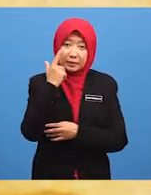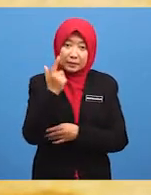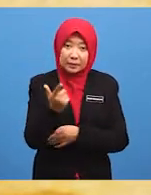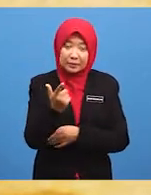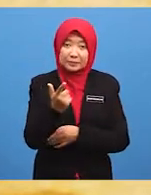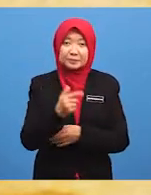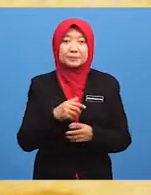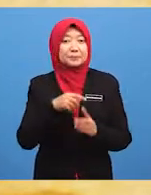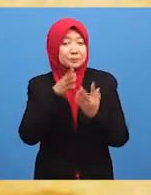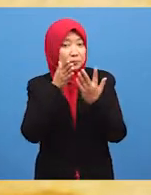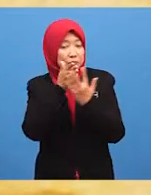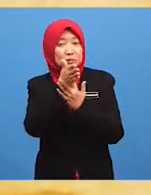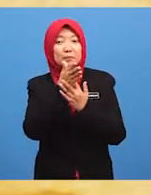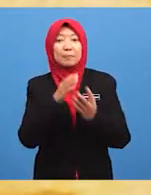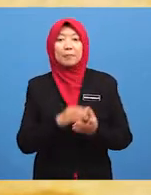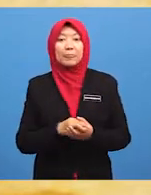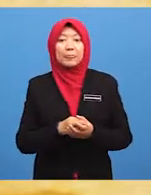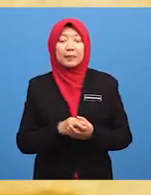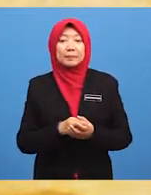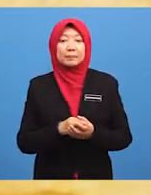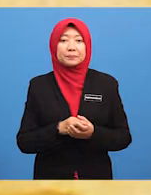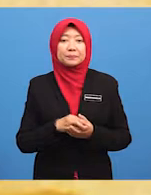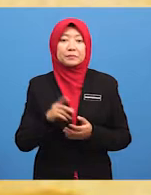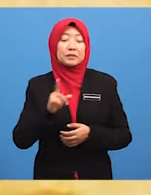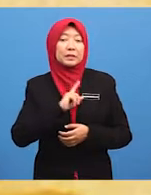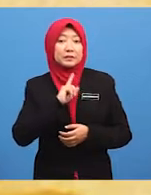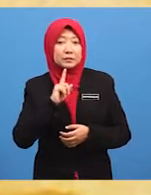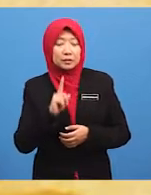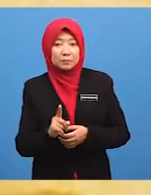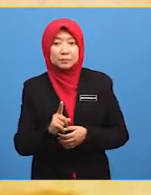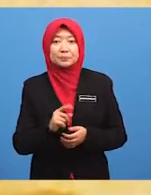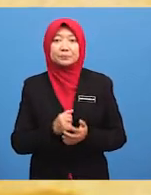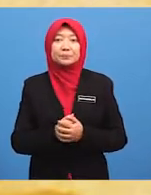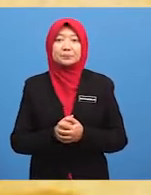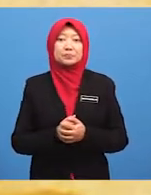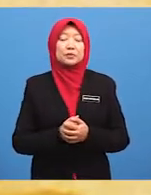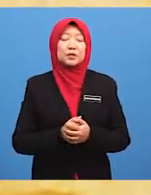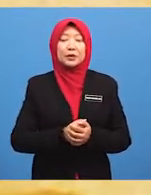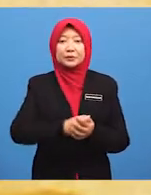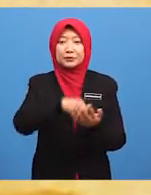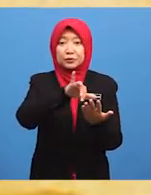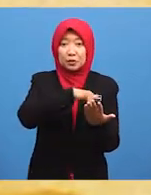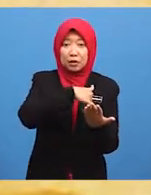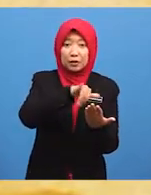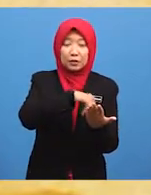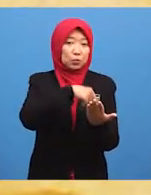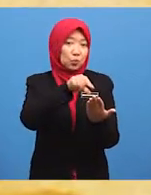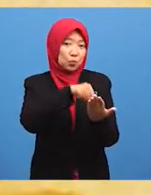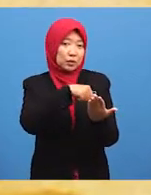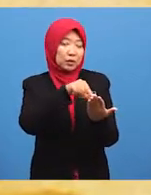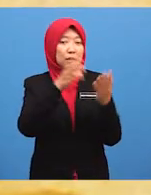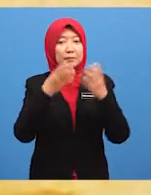menerusi pertama, sastra Islam. Sastra Islam ini berbentuk syair,